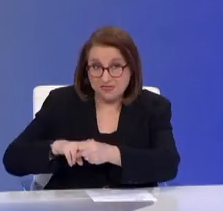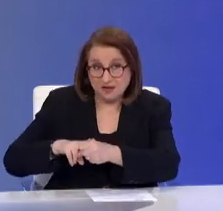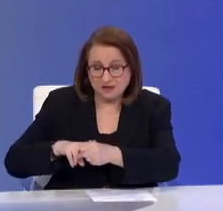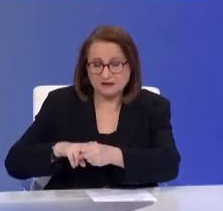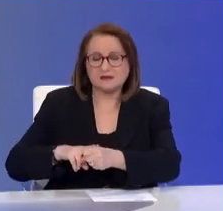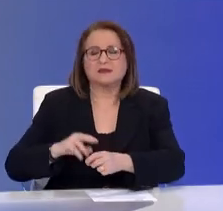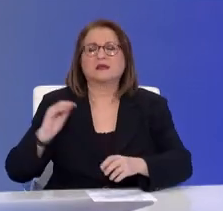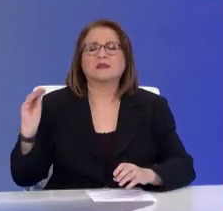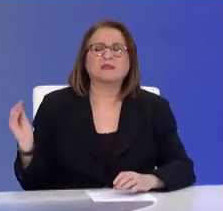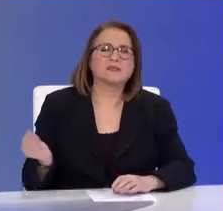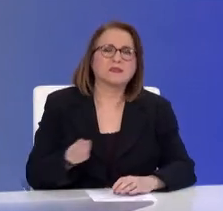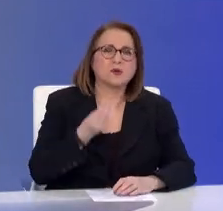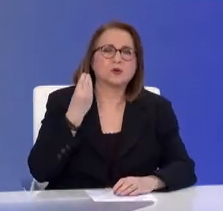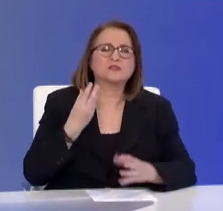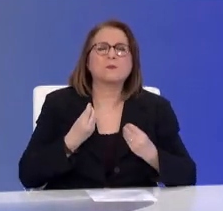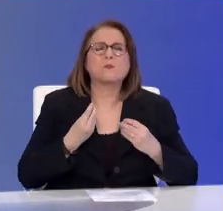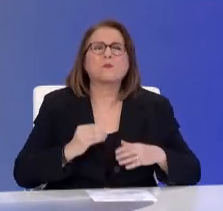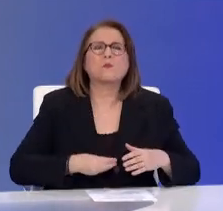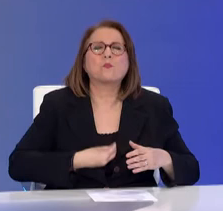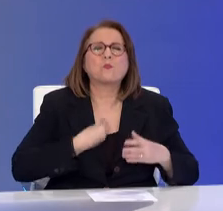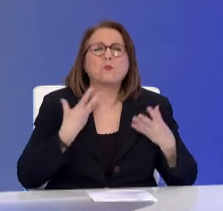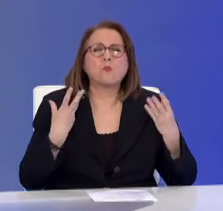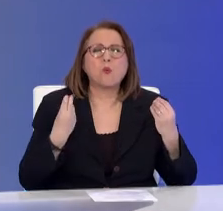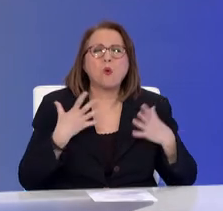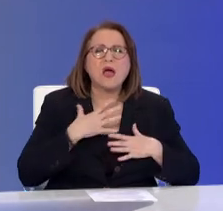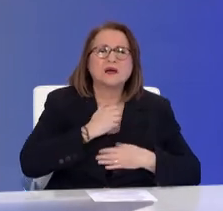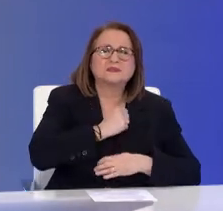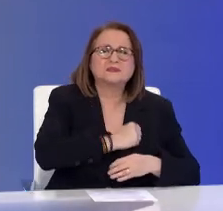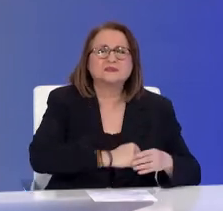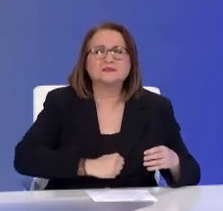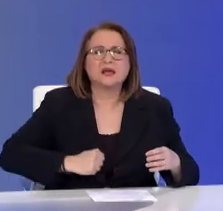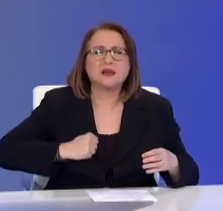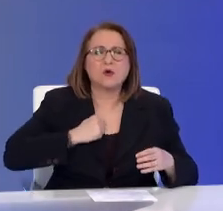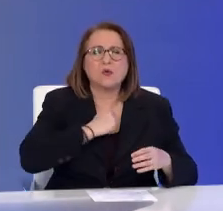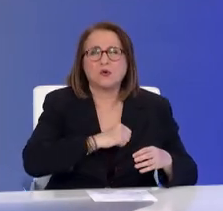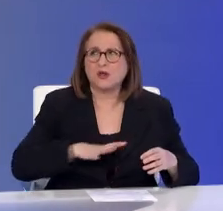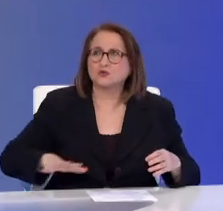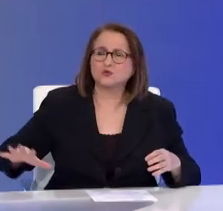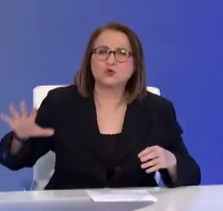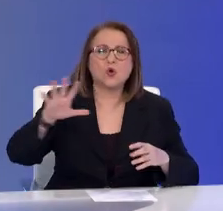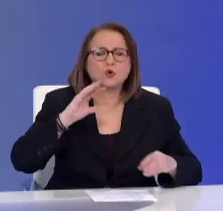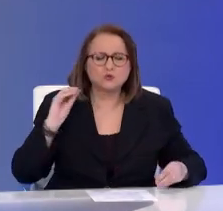δημιούργησε πολλά συναισθήματα λύπης ανά τον κόσμο. Η Φιλελληνική